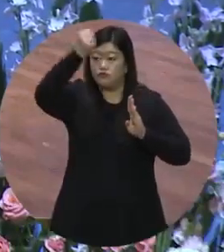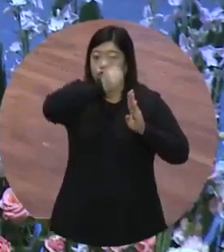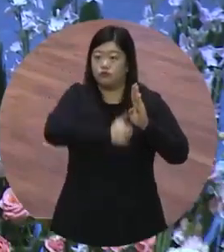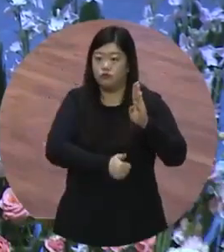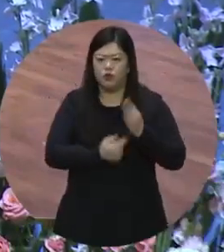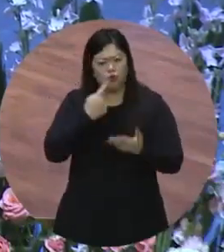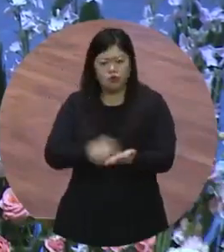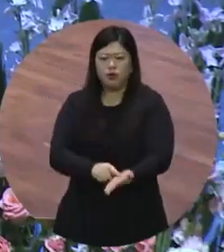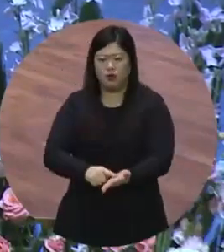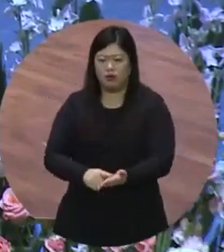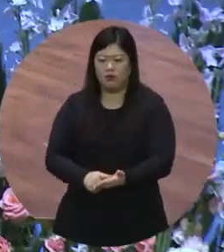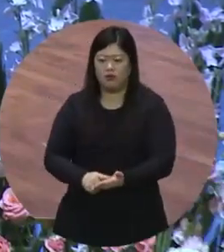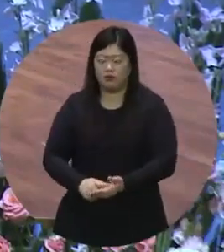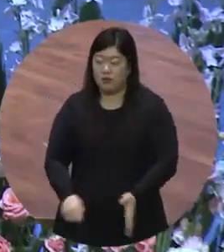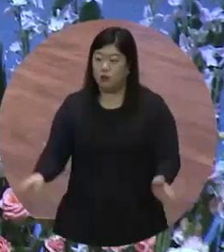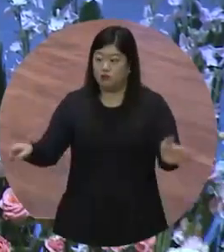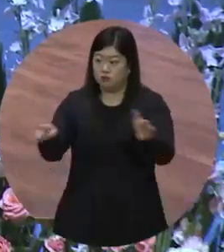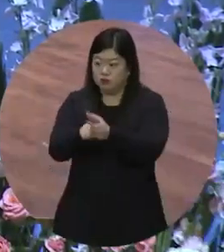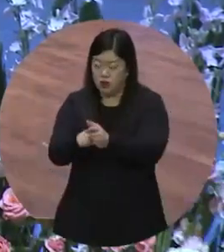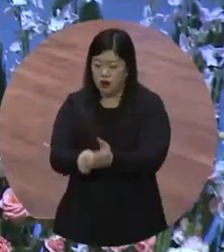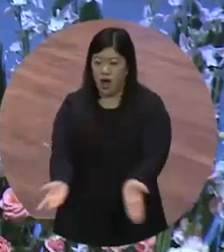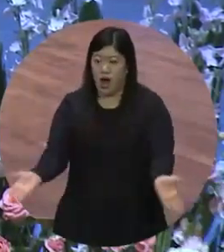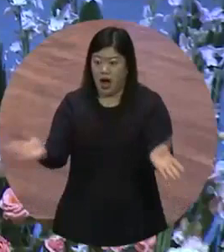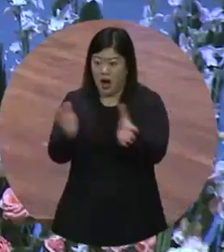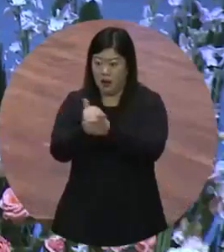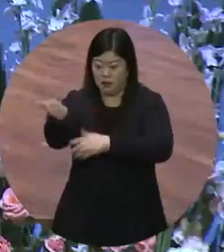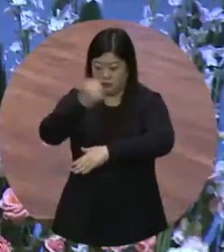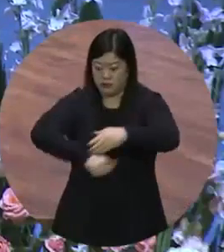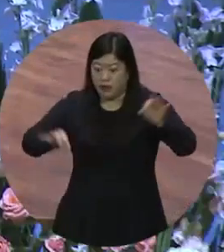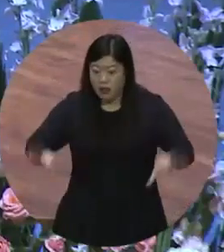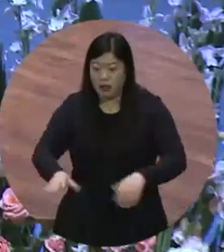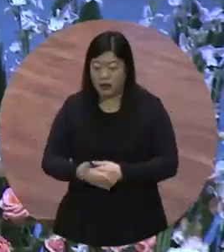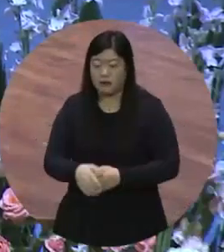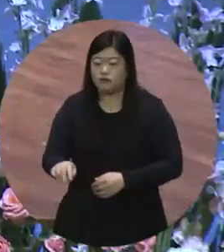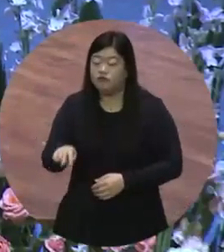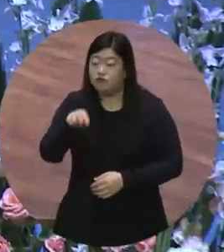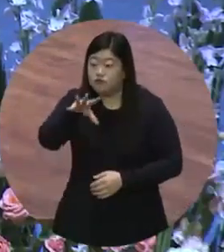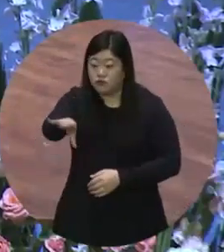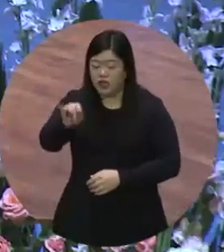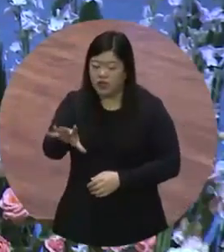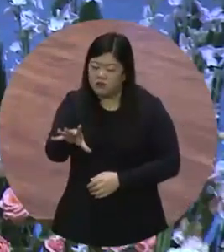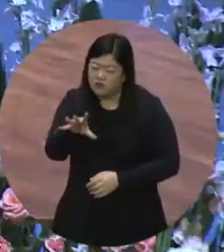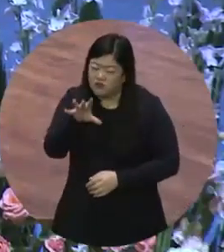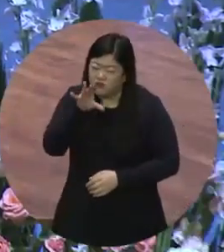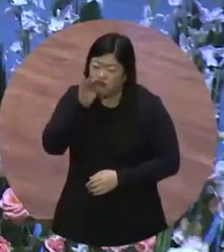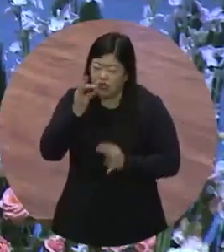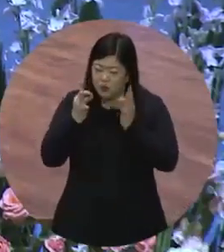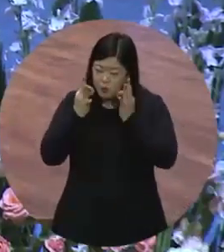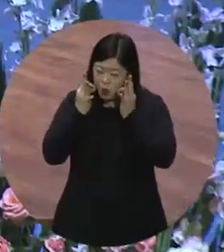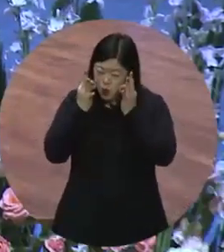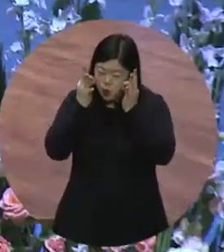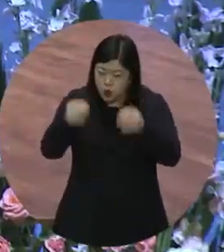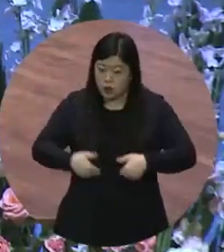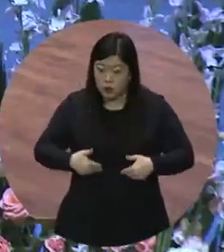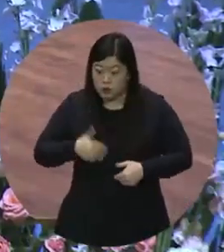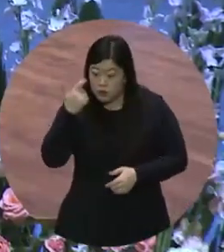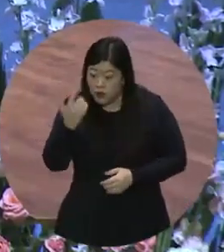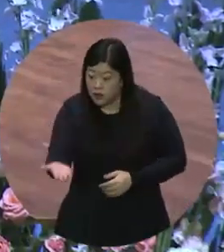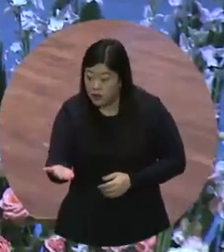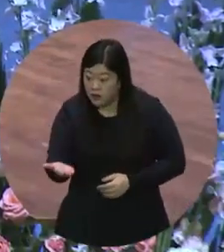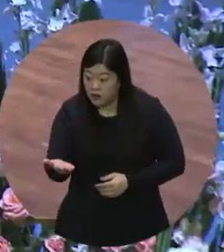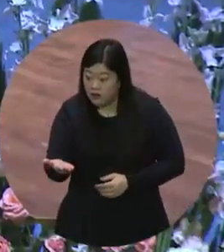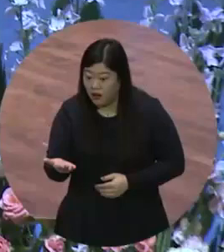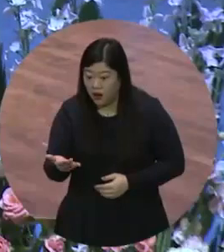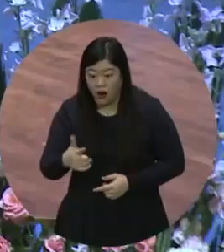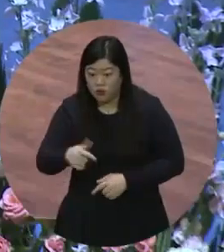거예요. 그냥 믿기만 하면 들어오시나. 그 숨 바람 그런 공기처럼 바람처럼 공기처럼 숨 쉬는 것처럼 그렇게